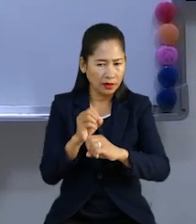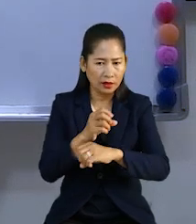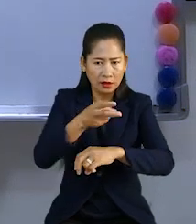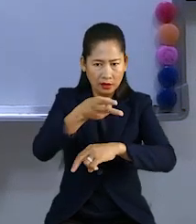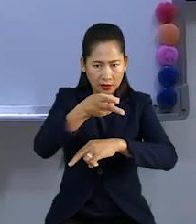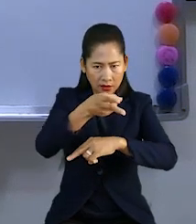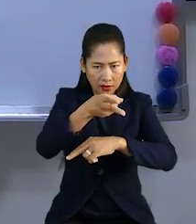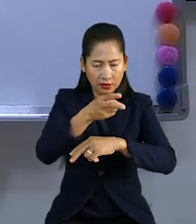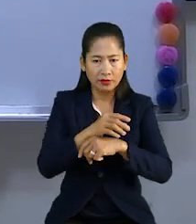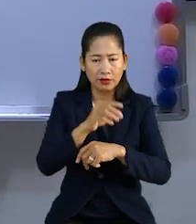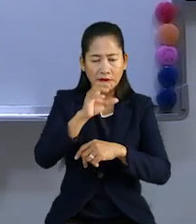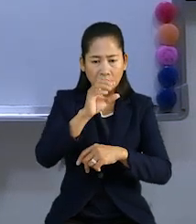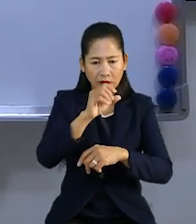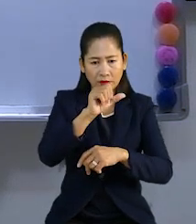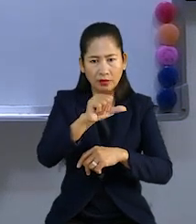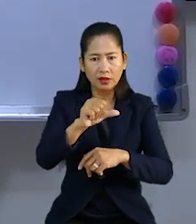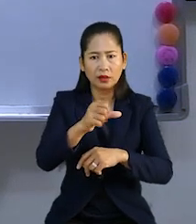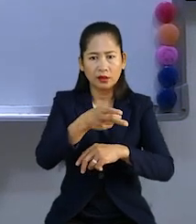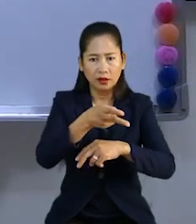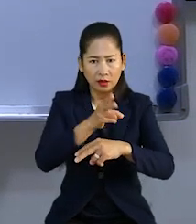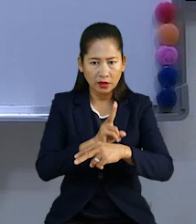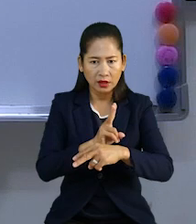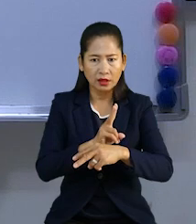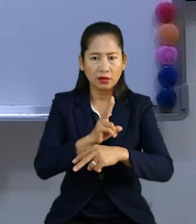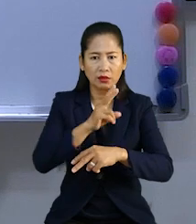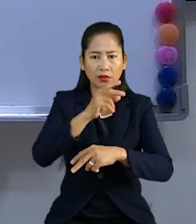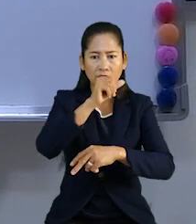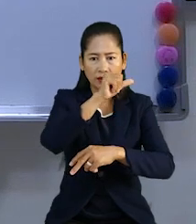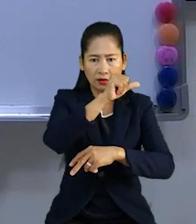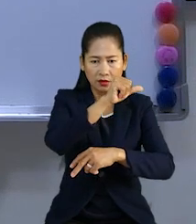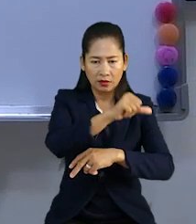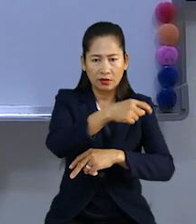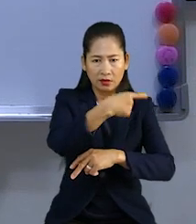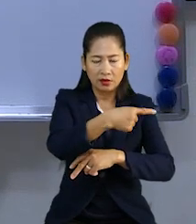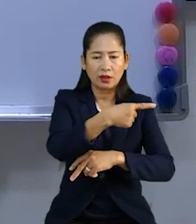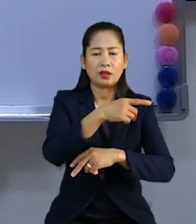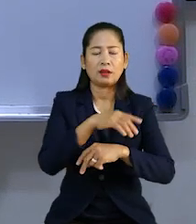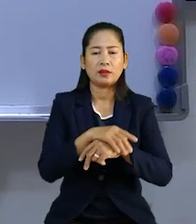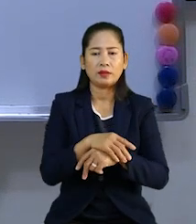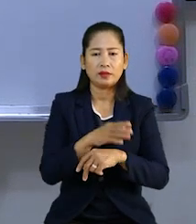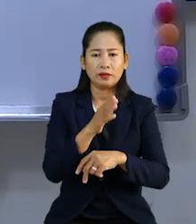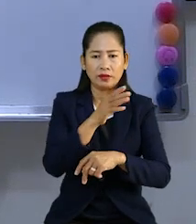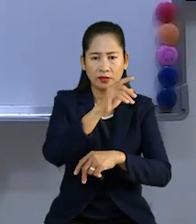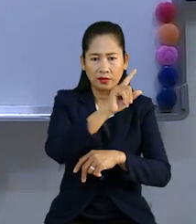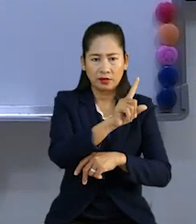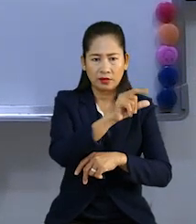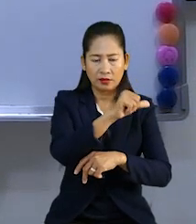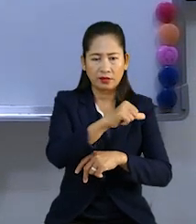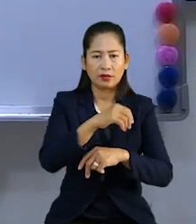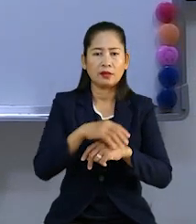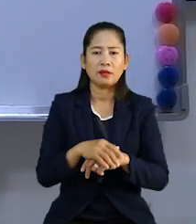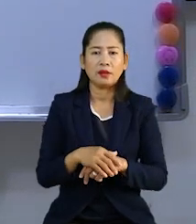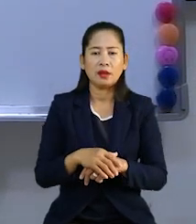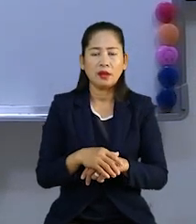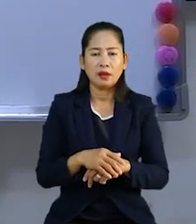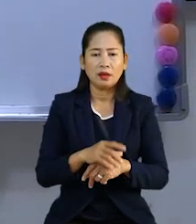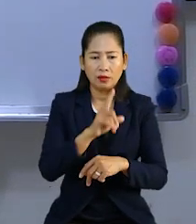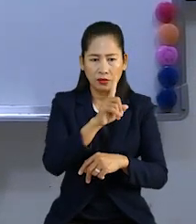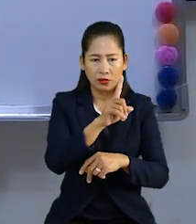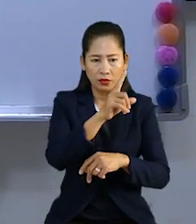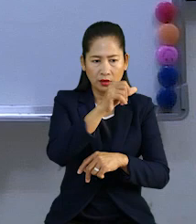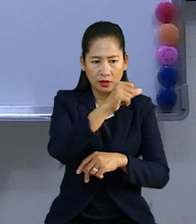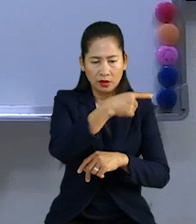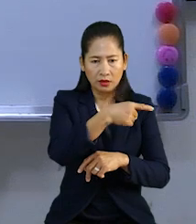tê. Tụng mờn ní tự cháy to phí tụng nơi kháng chú vây màn tụng cư tụng, tụng sàn. Chẳng nực tụng